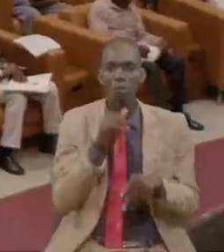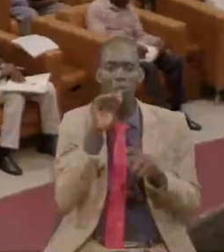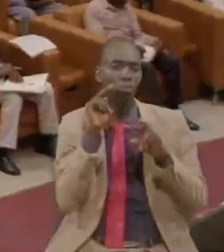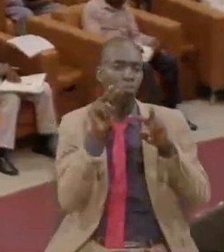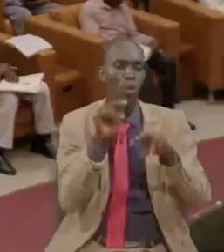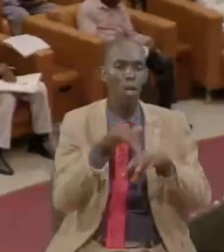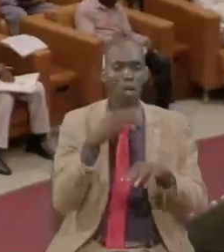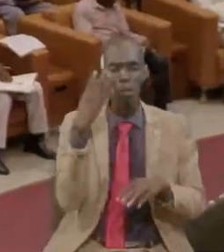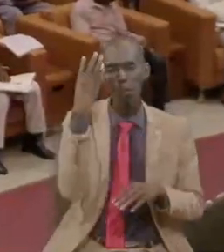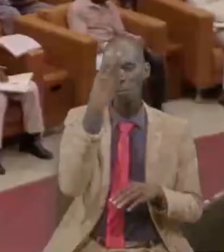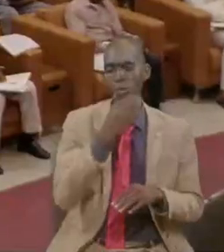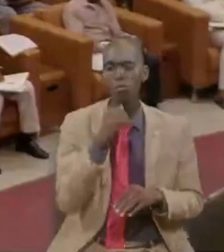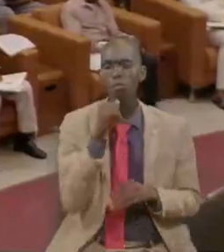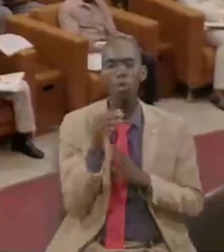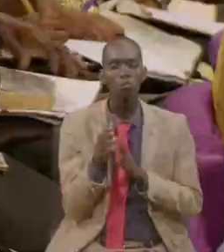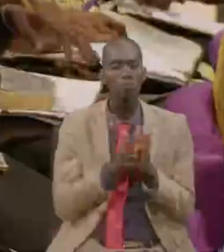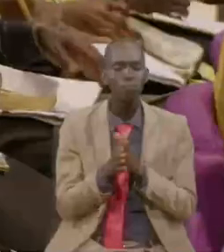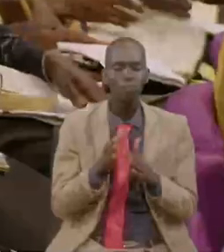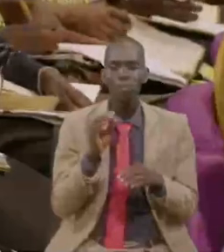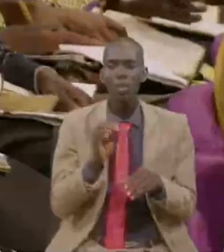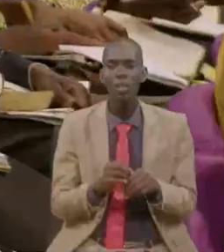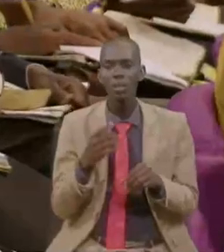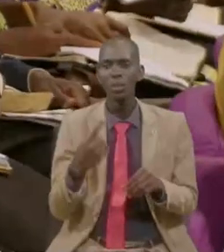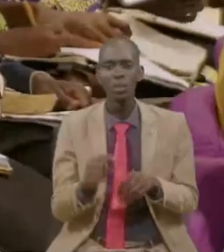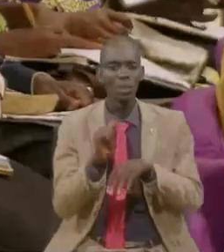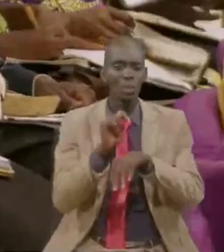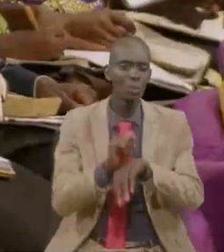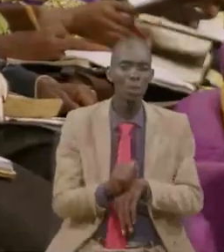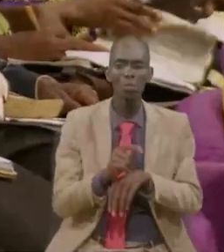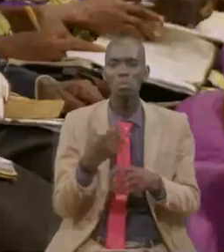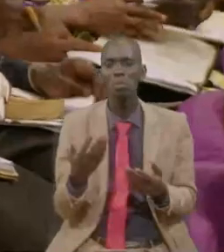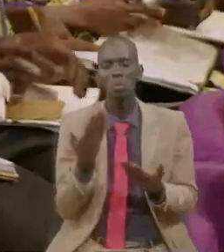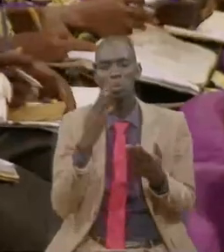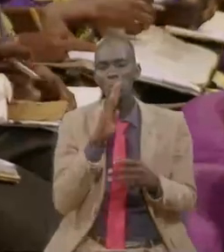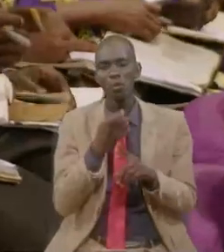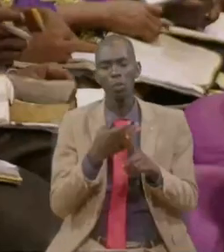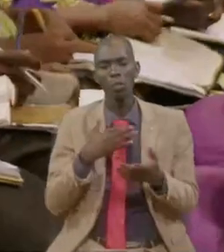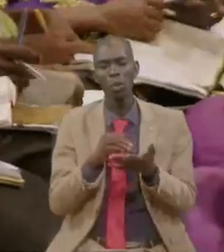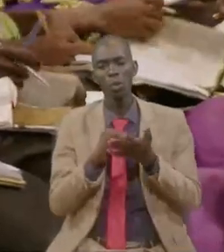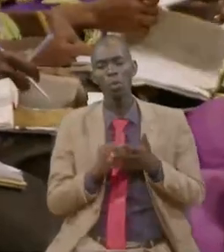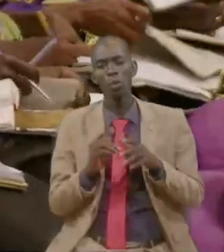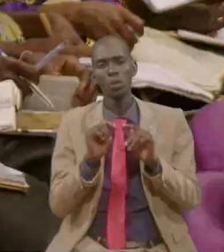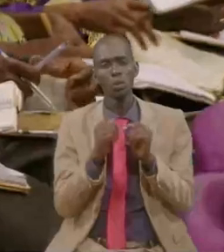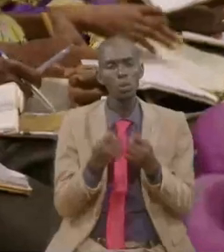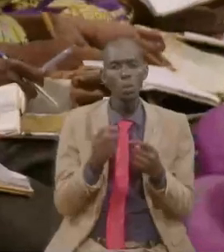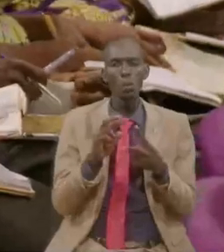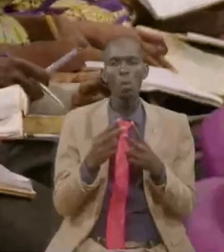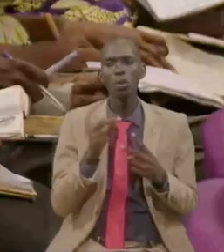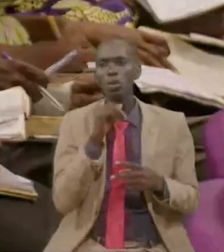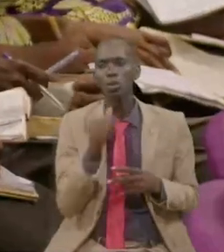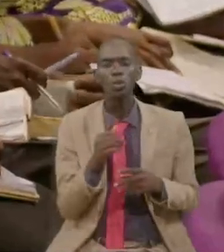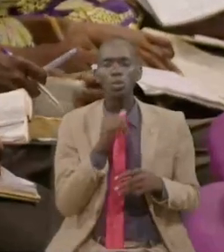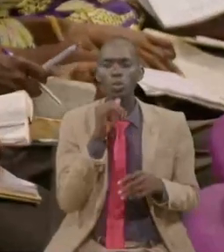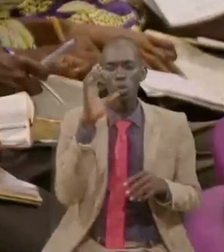gens, on ne regarde pas leur tribu, on ne regarde pas si la personne est issu de ma tribu, ou